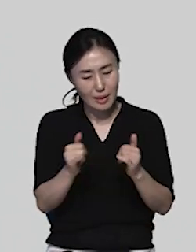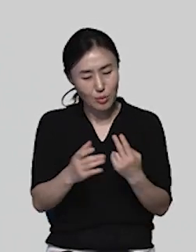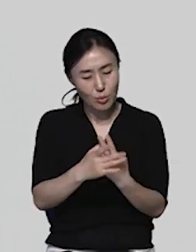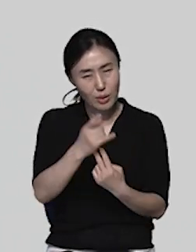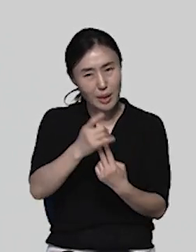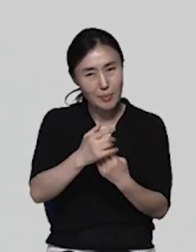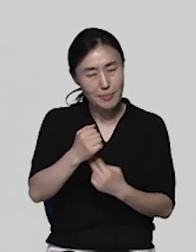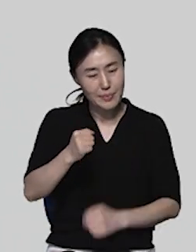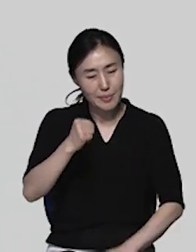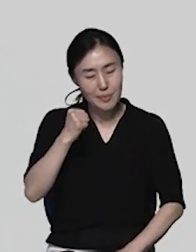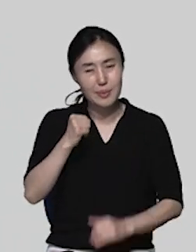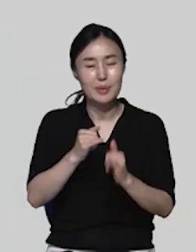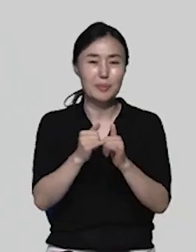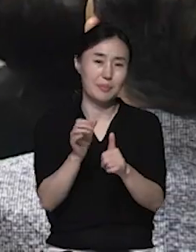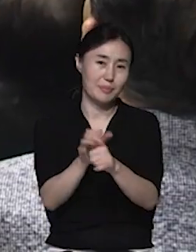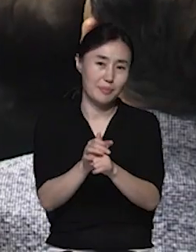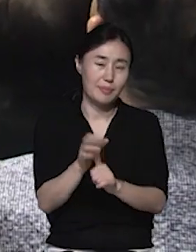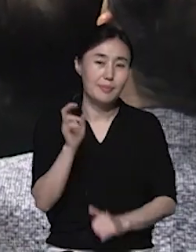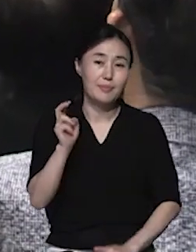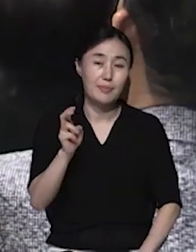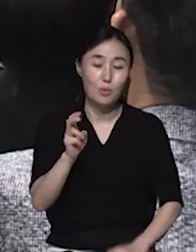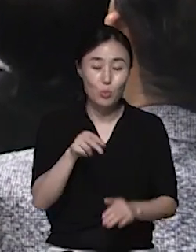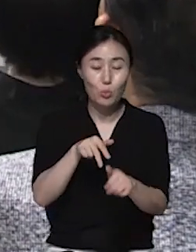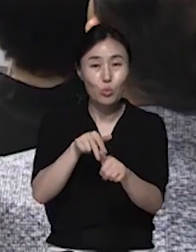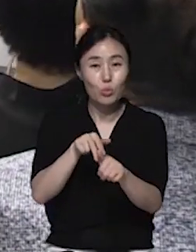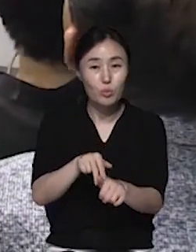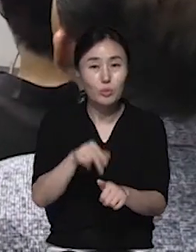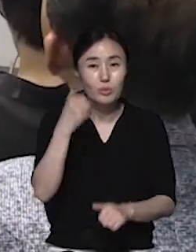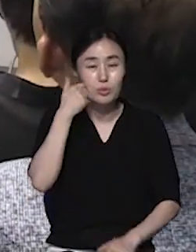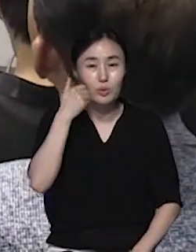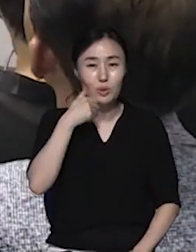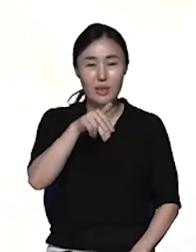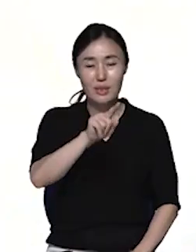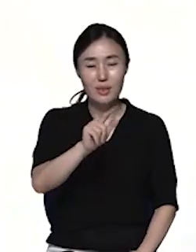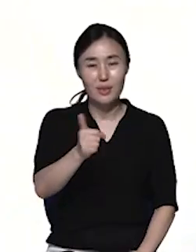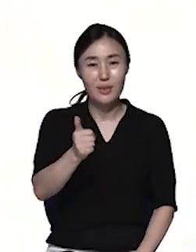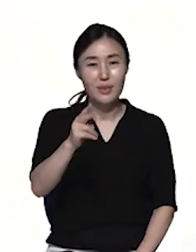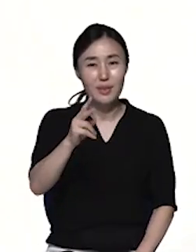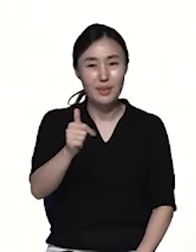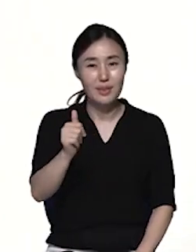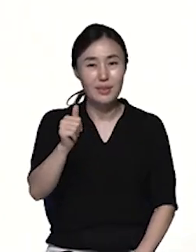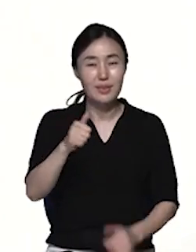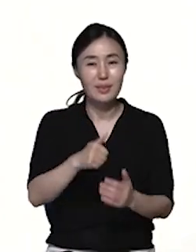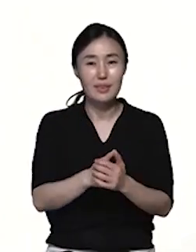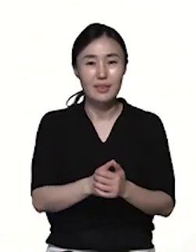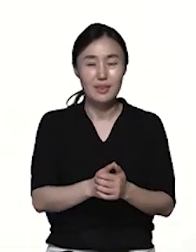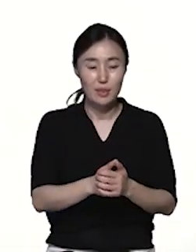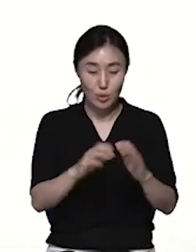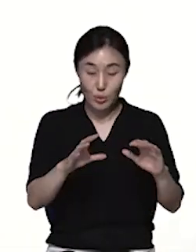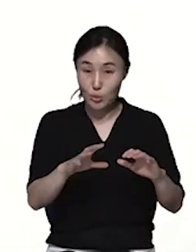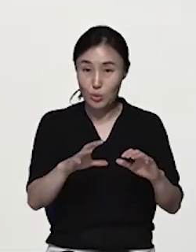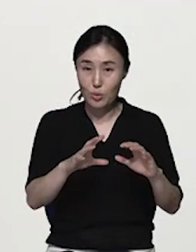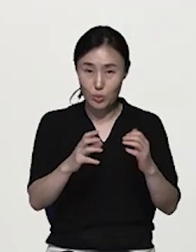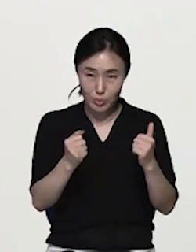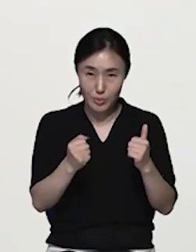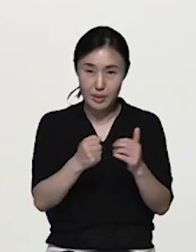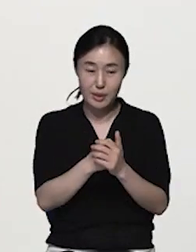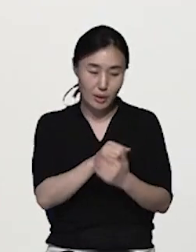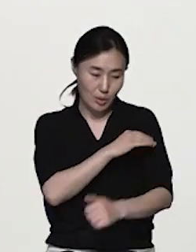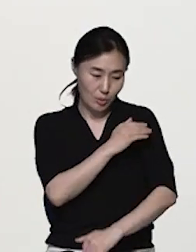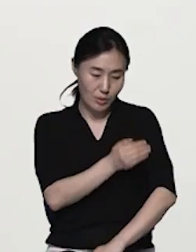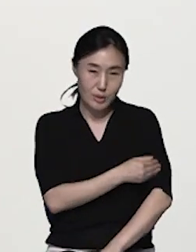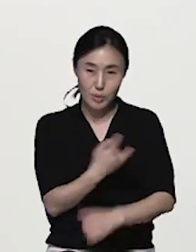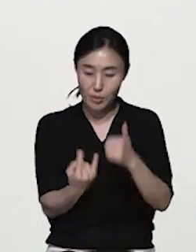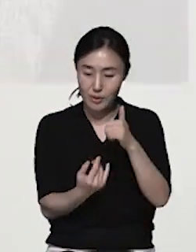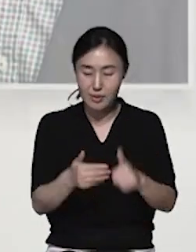것이라는 전망이 우세합니다. 후보로는 전현희 전 국민권익위원장 등이 하마평에 오르고 있는 것으로